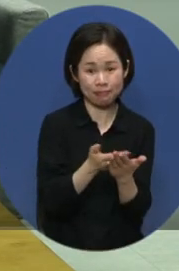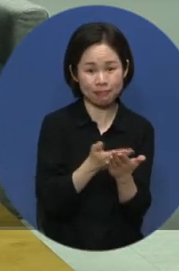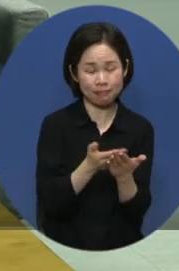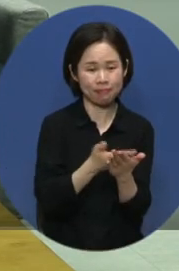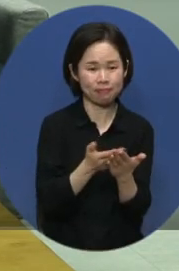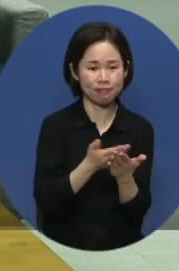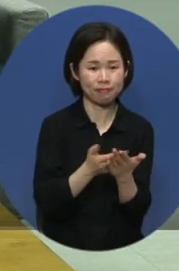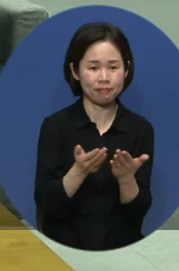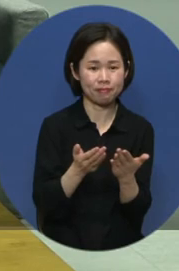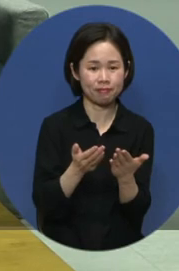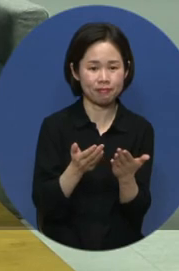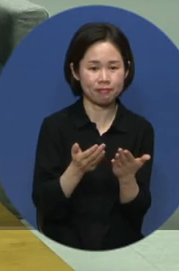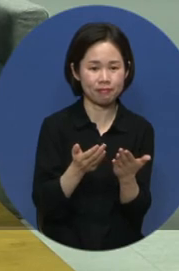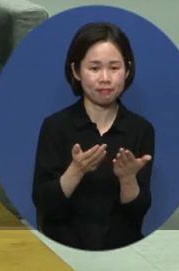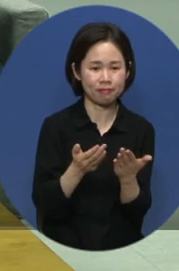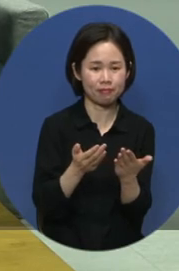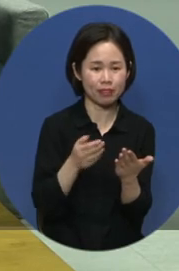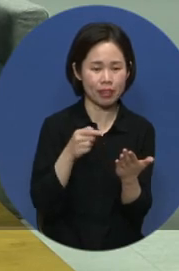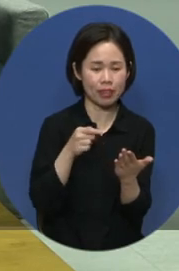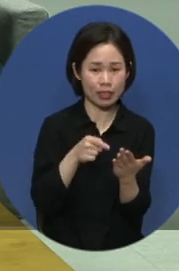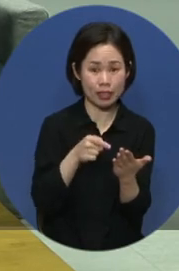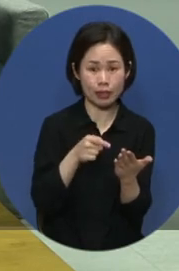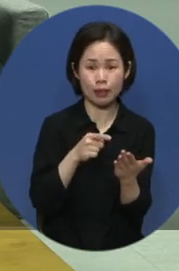이제 그게